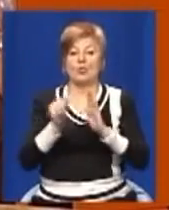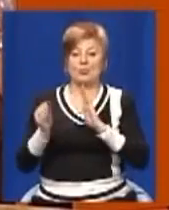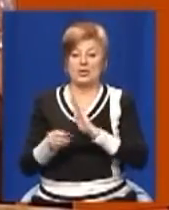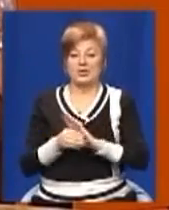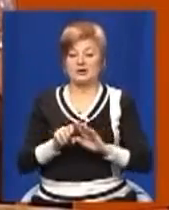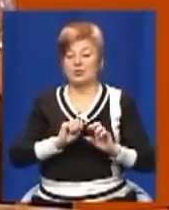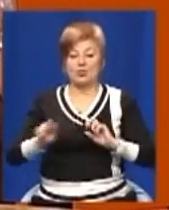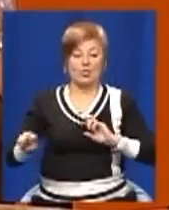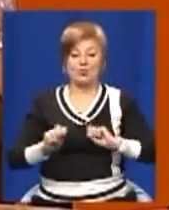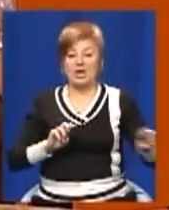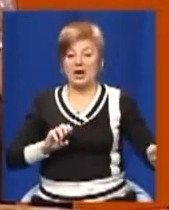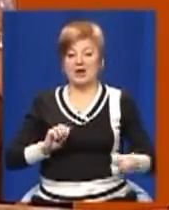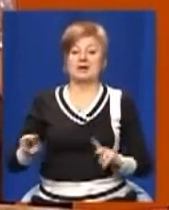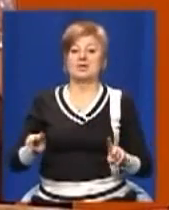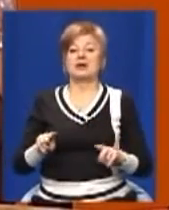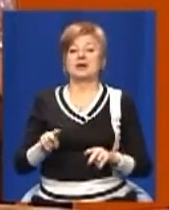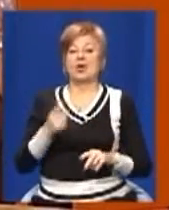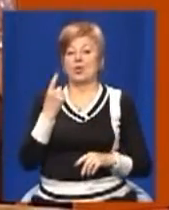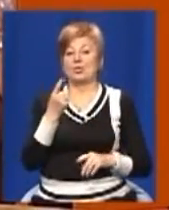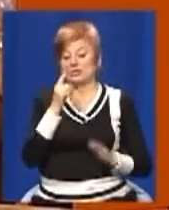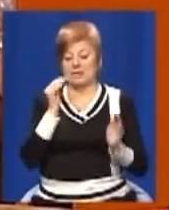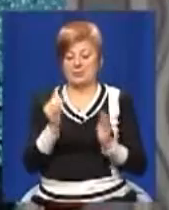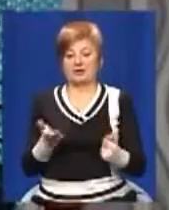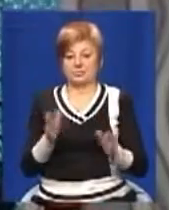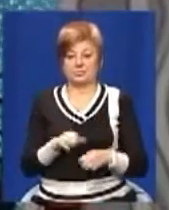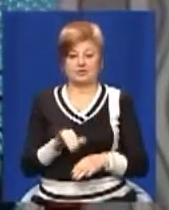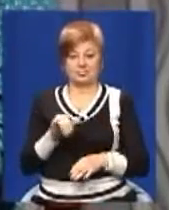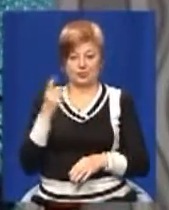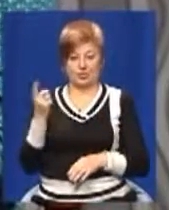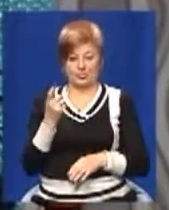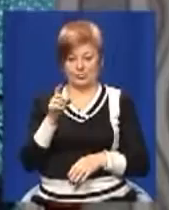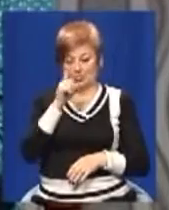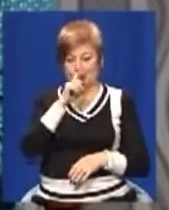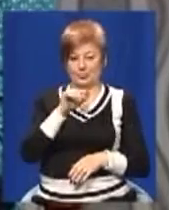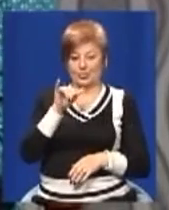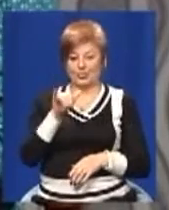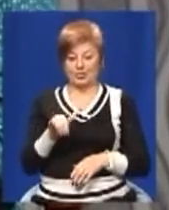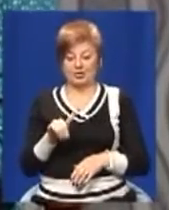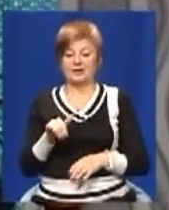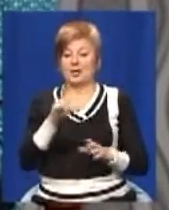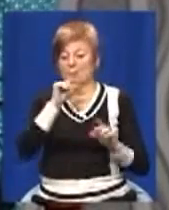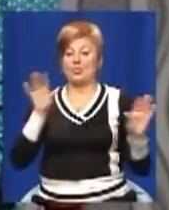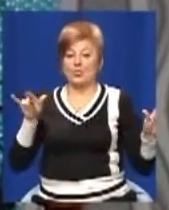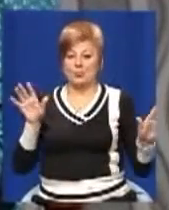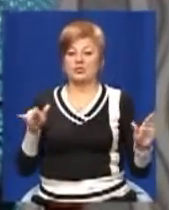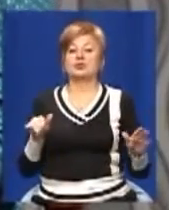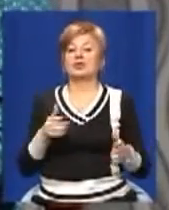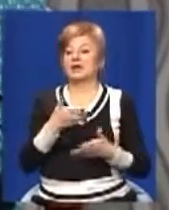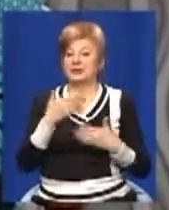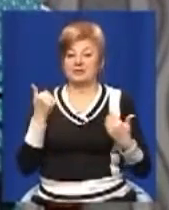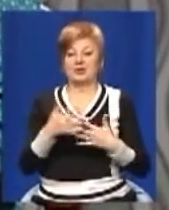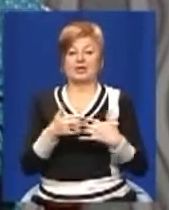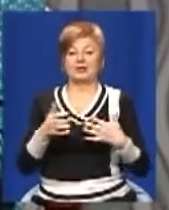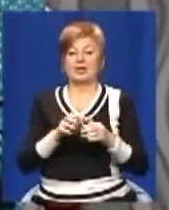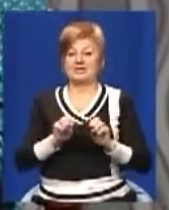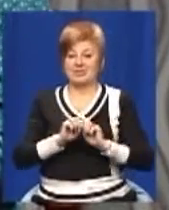куди-то поуходили, а залишився один маленький. Що ж ти такий за господар? Котенок. Попугайчиків немає,